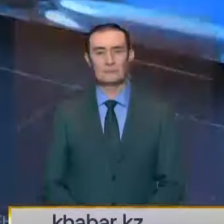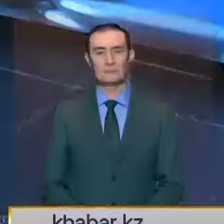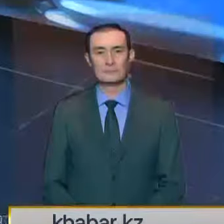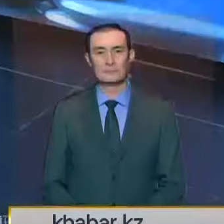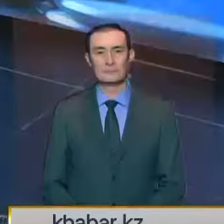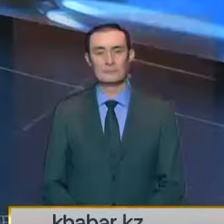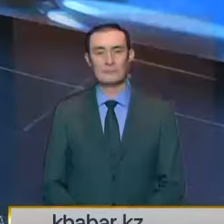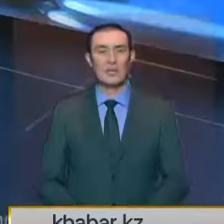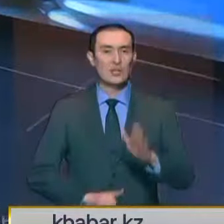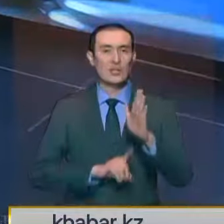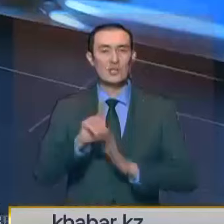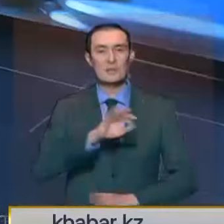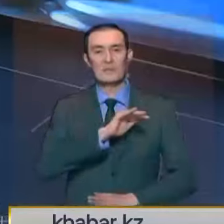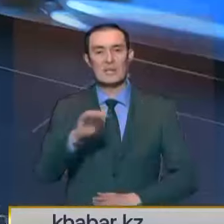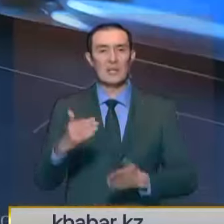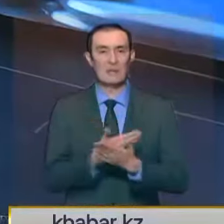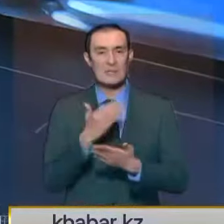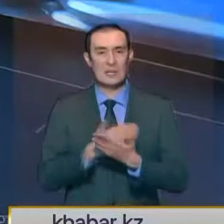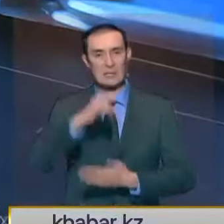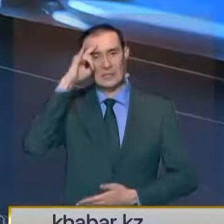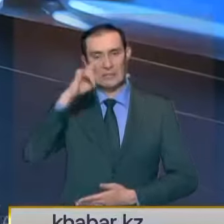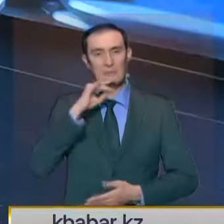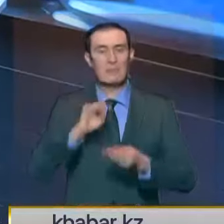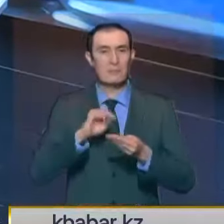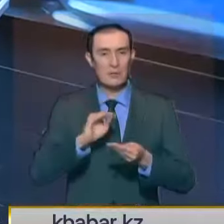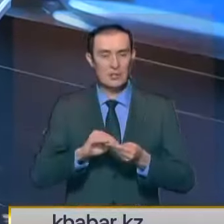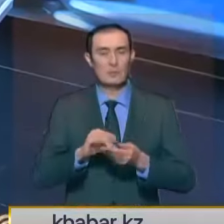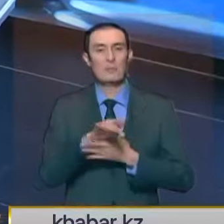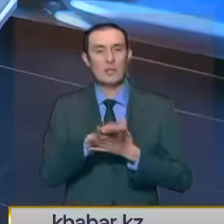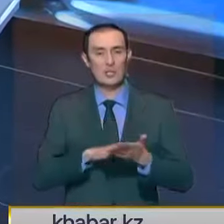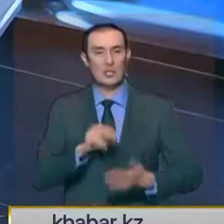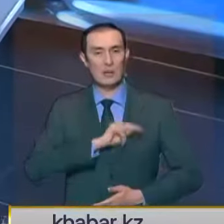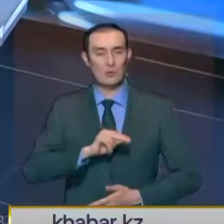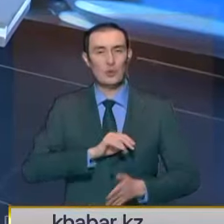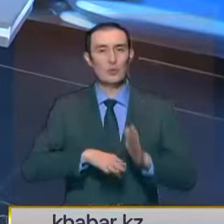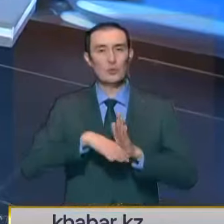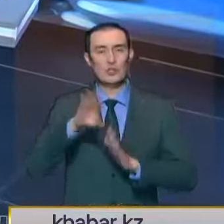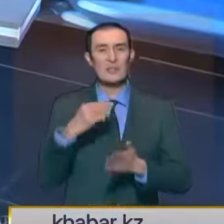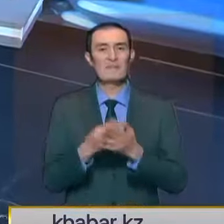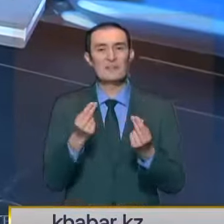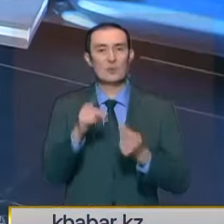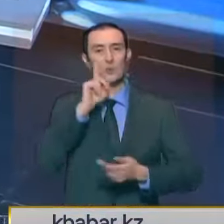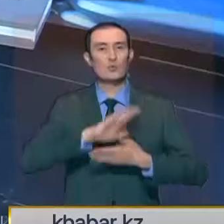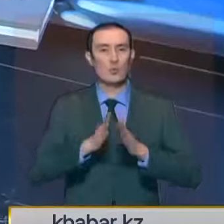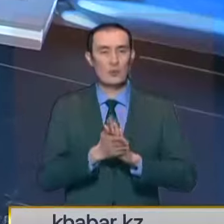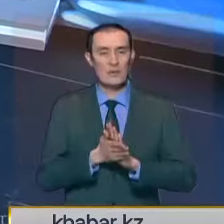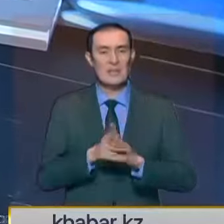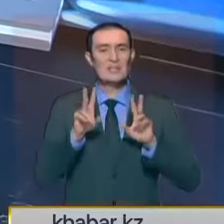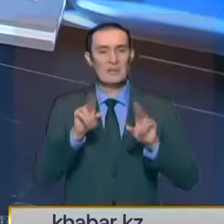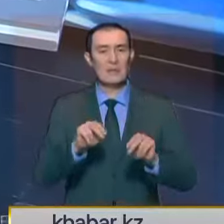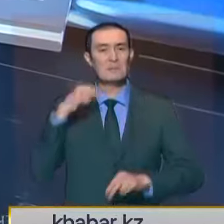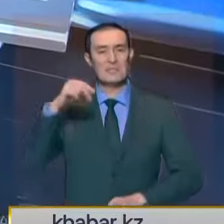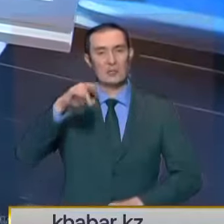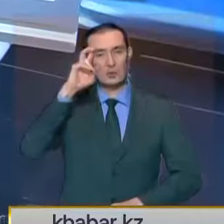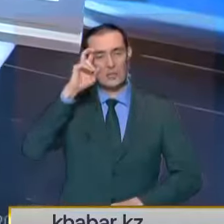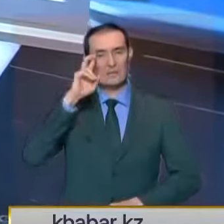секунд и начнём с официальных новостей Казахстан по-прежнему продолжает работать над улучшением инвестиционных условий заверил президент